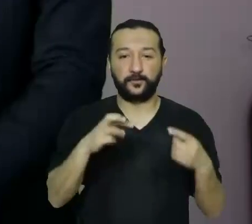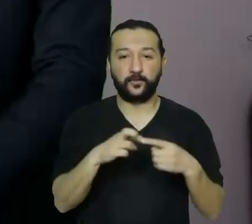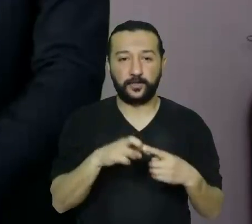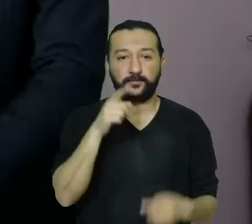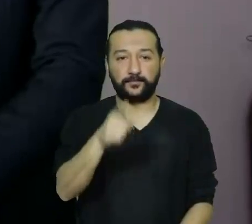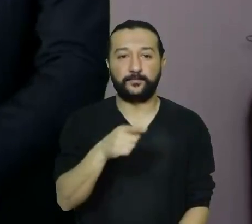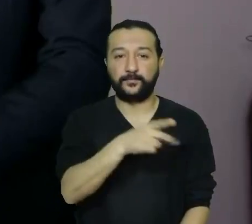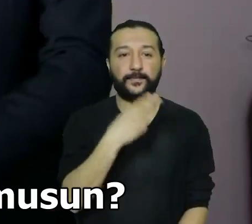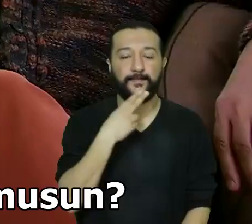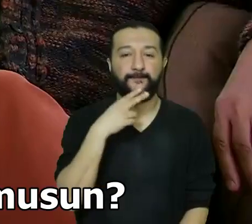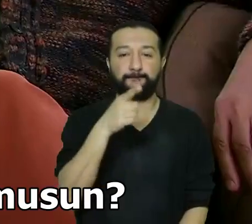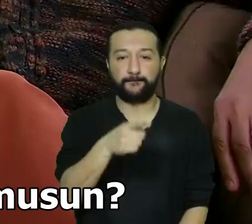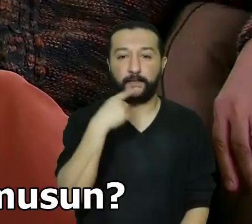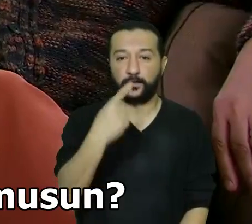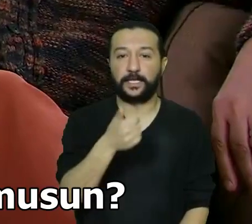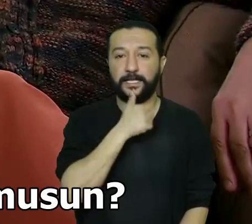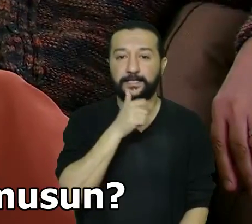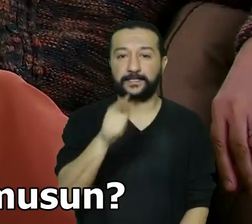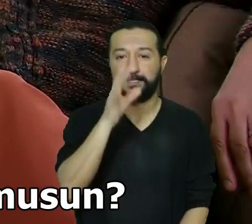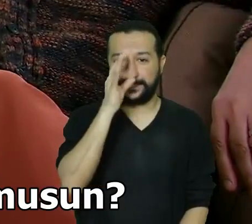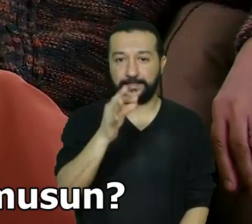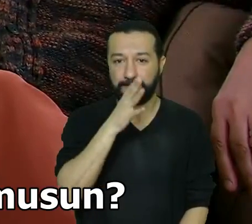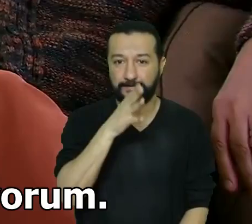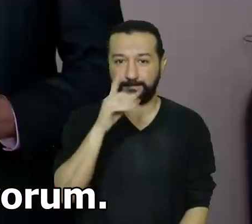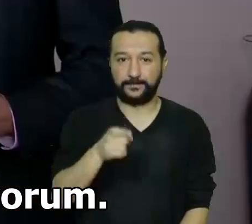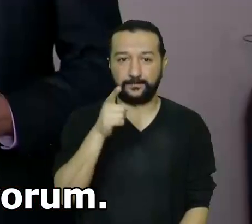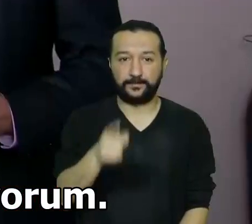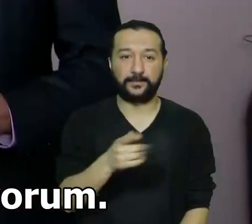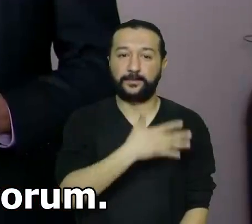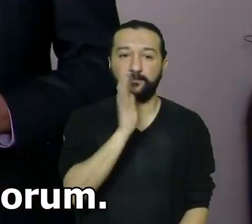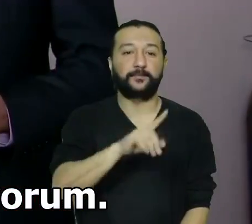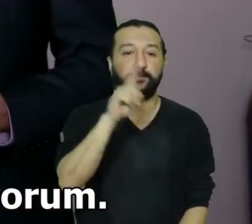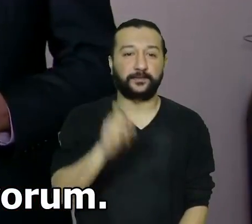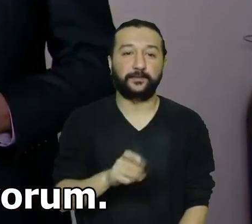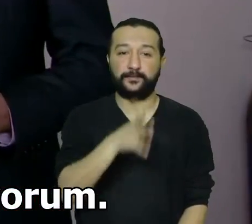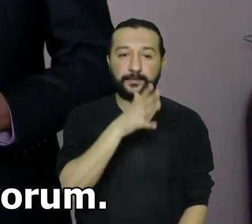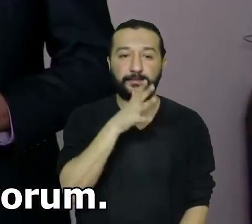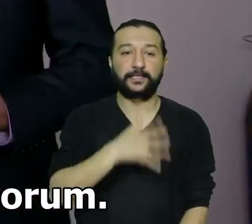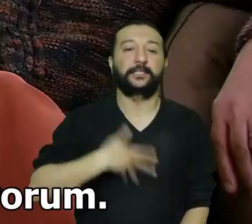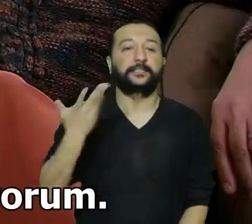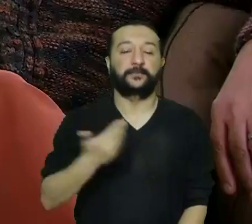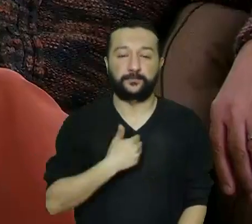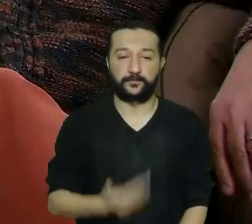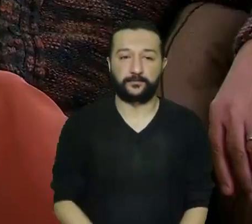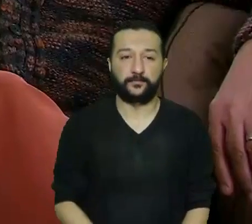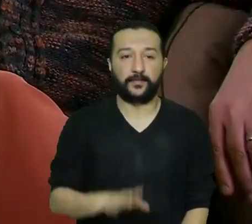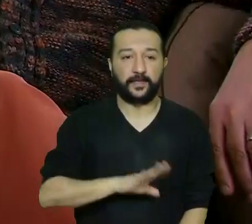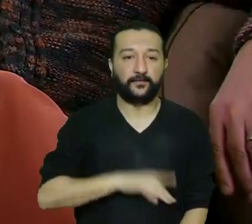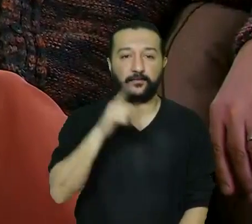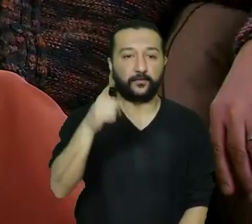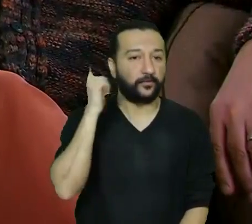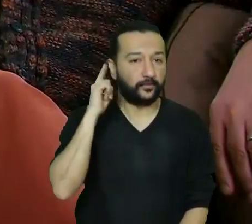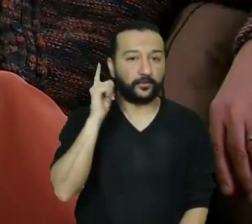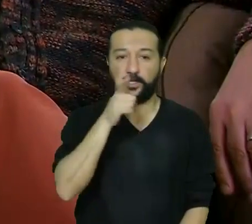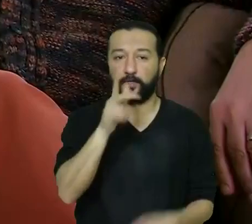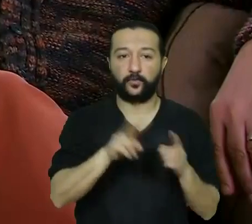Rüyam kızım o söyleyen adam kim biliyor musun? Bilmiyorum. Bilmek de istemiyorum. Evladım o